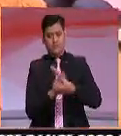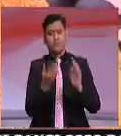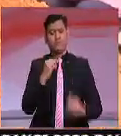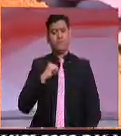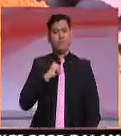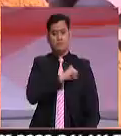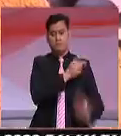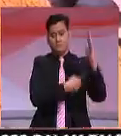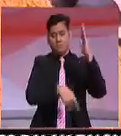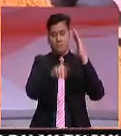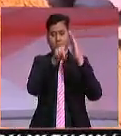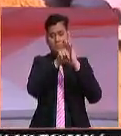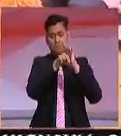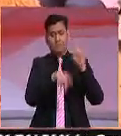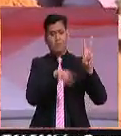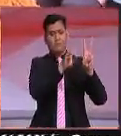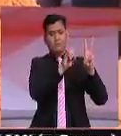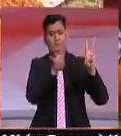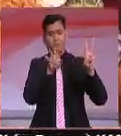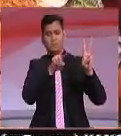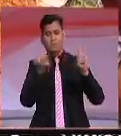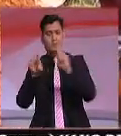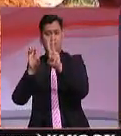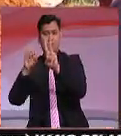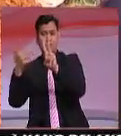dua penggal antara 2004 hingga 2013